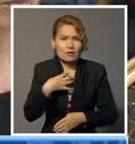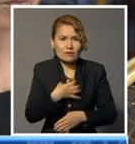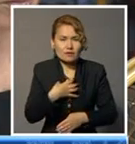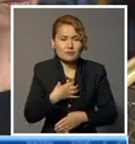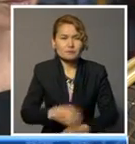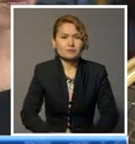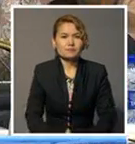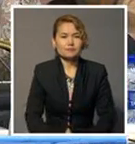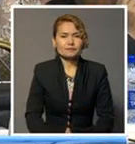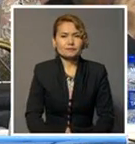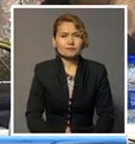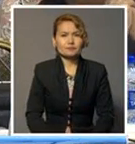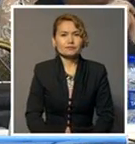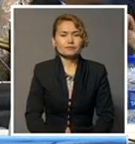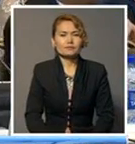баяндалды.